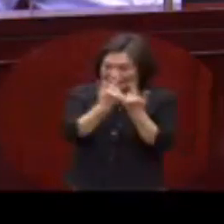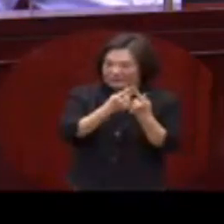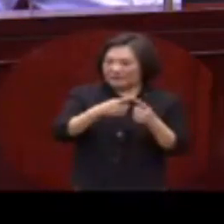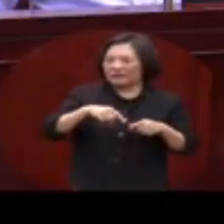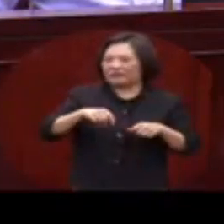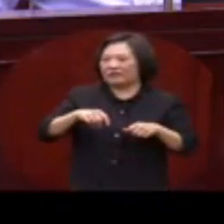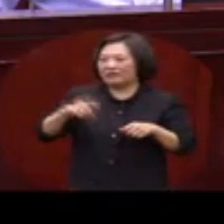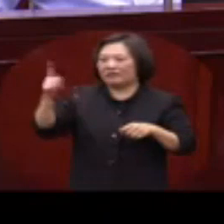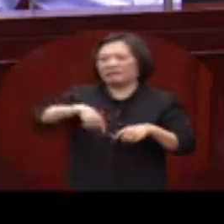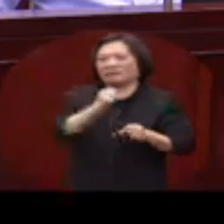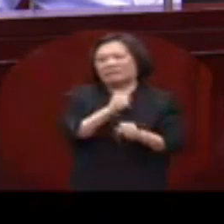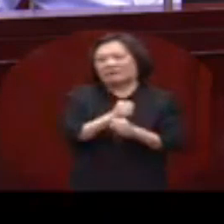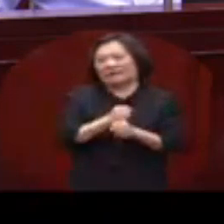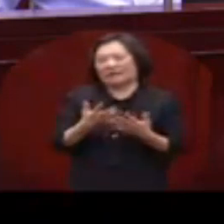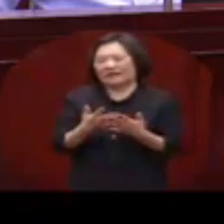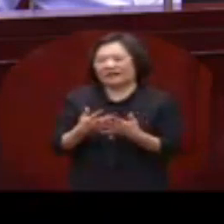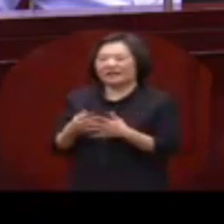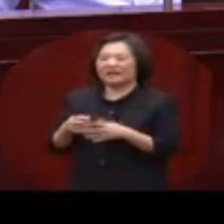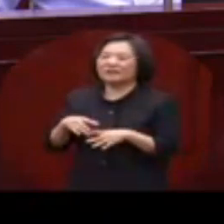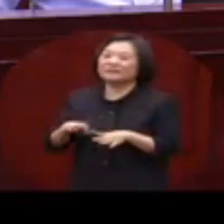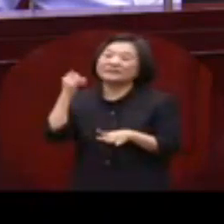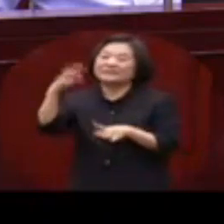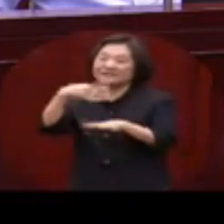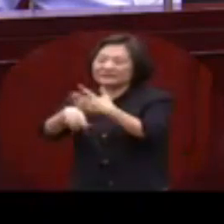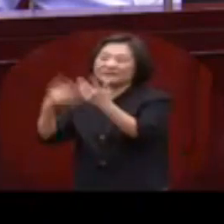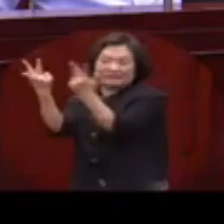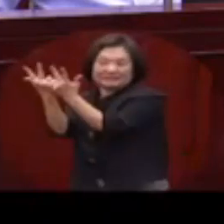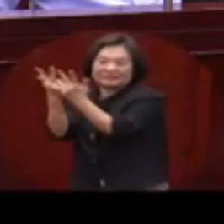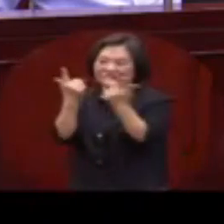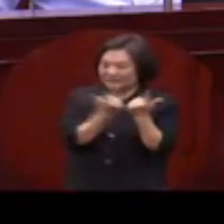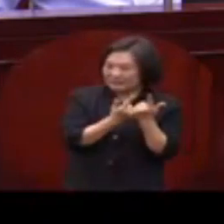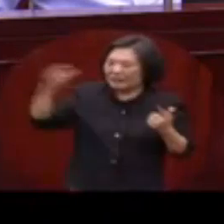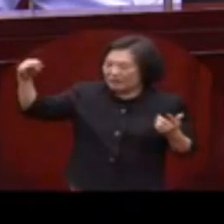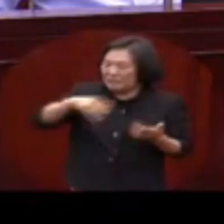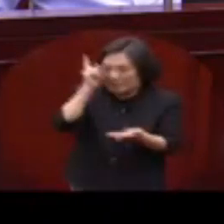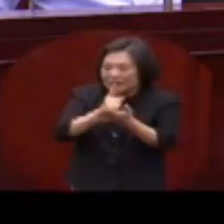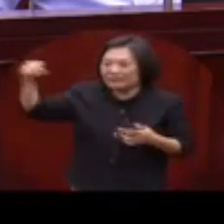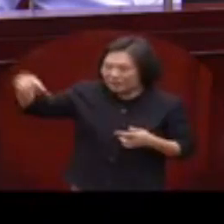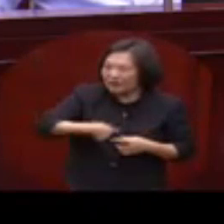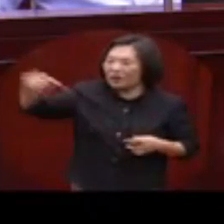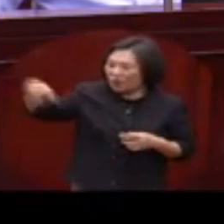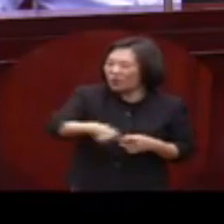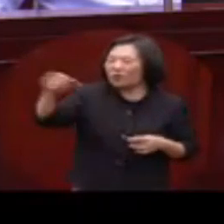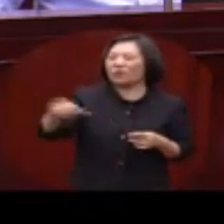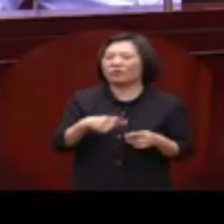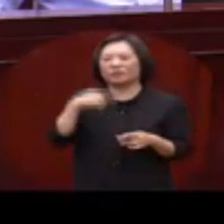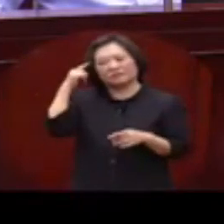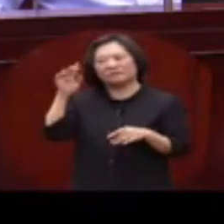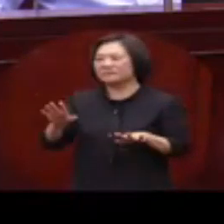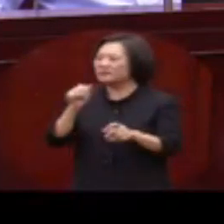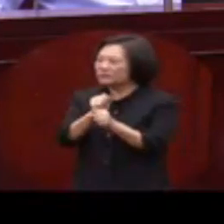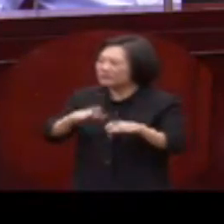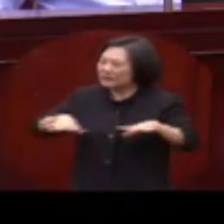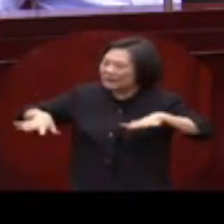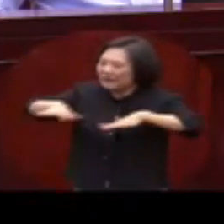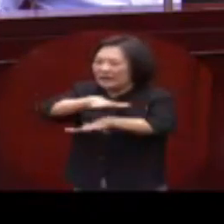我们交通的大混乱。所以虽然这个1280这个对双北市的市民好处比对台北市民